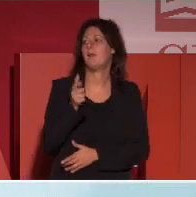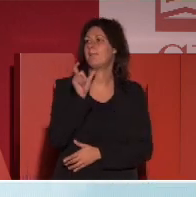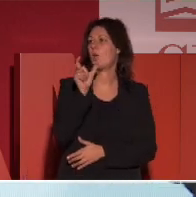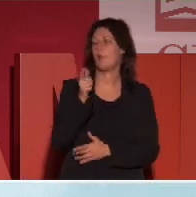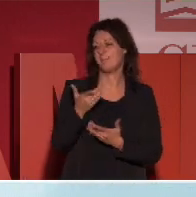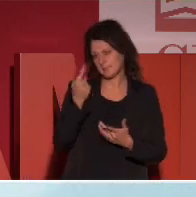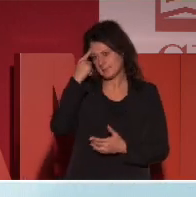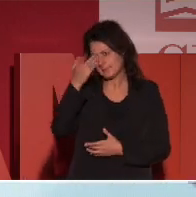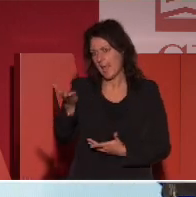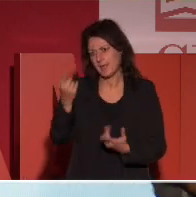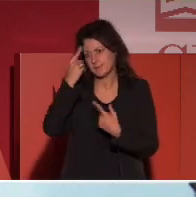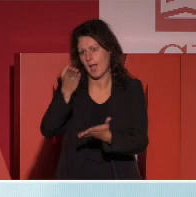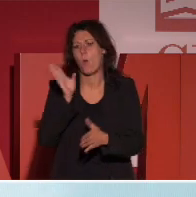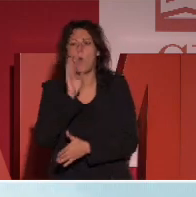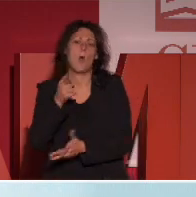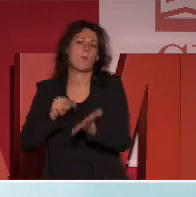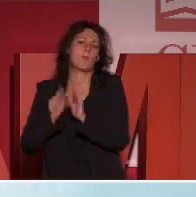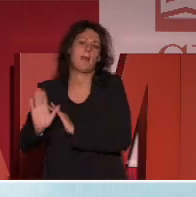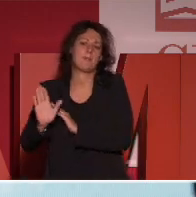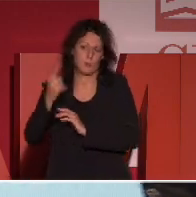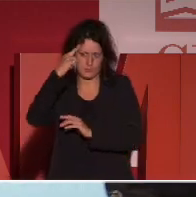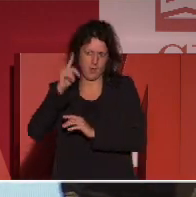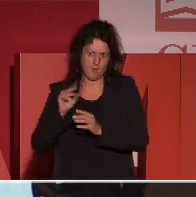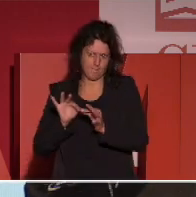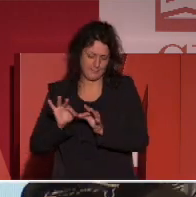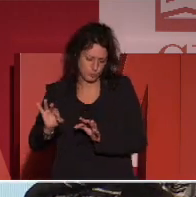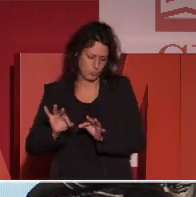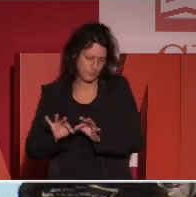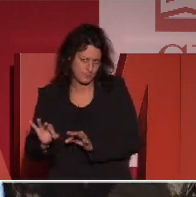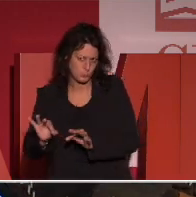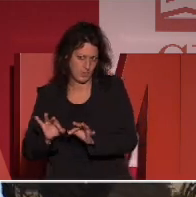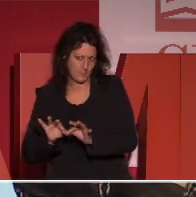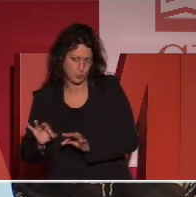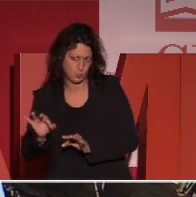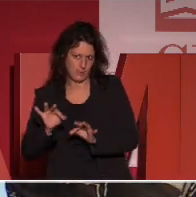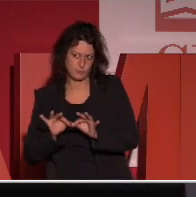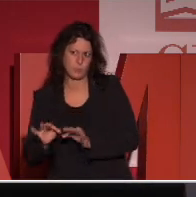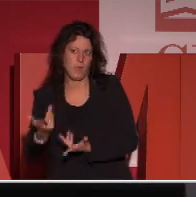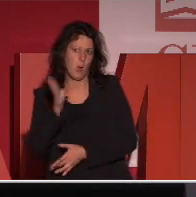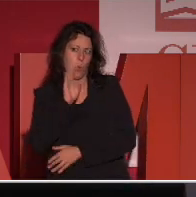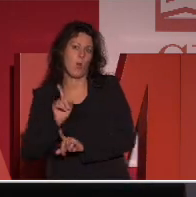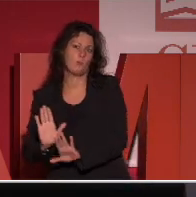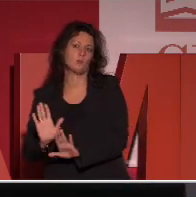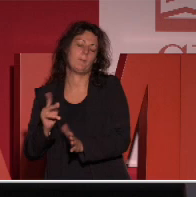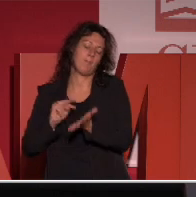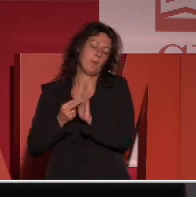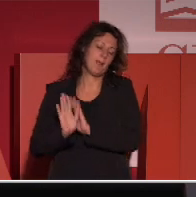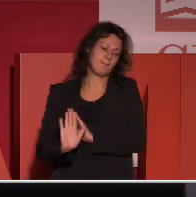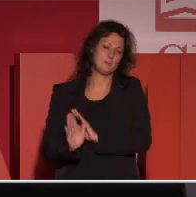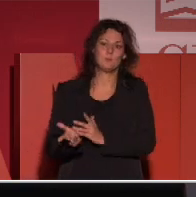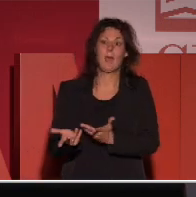di perimetro questo si sa son sempre lì che prendono le misure e quindi ci è toccato in qualche modo